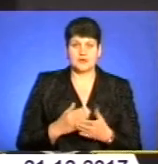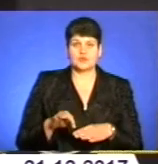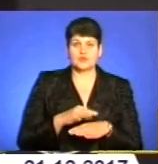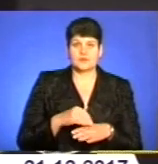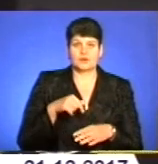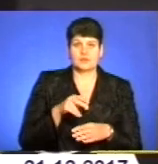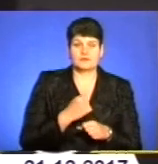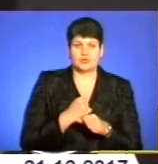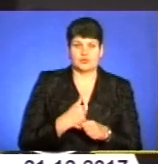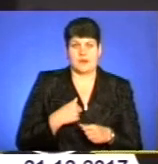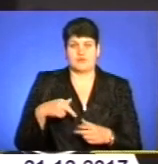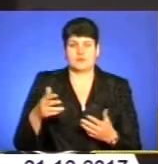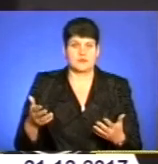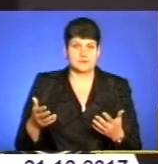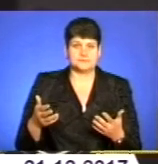на роботу, я ходила. Нас